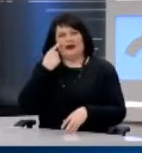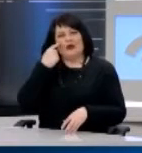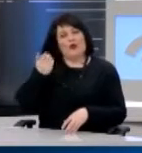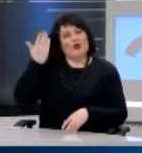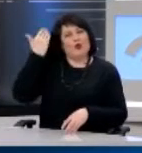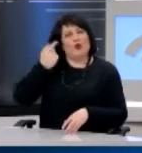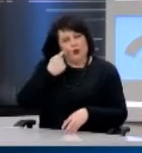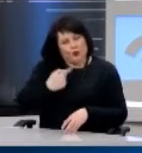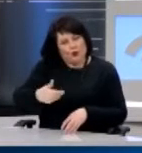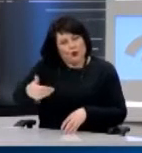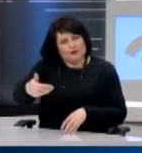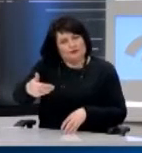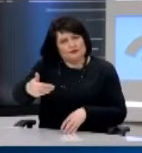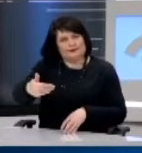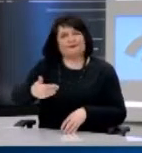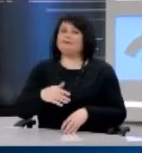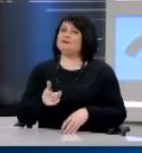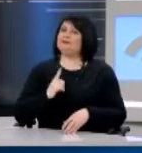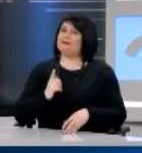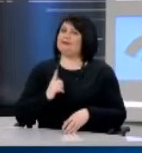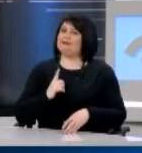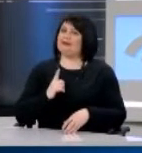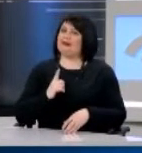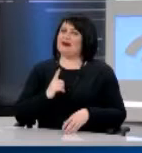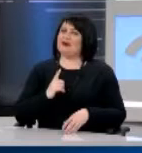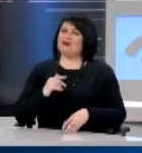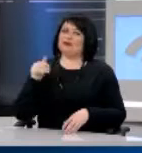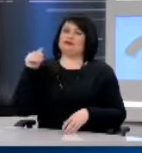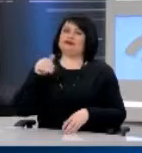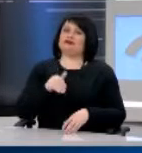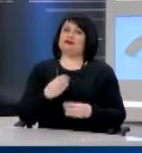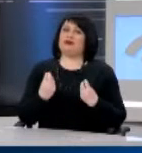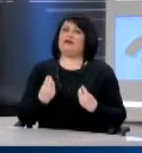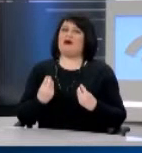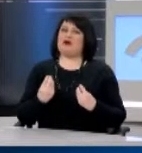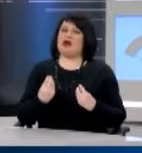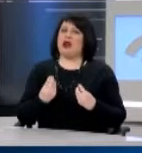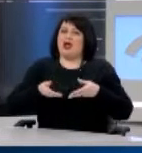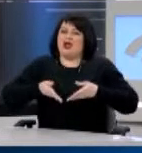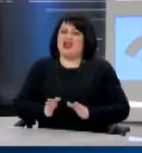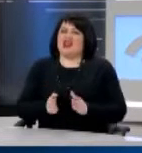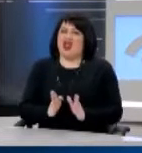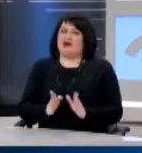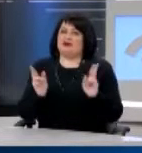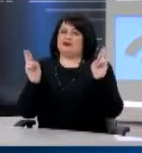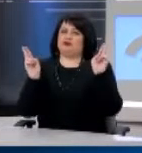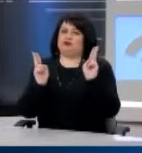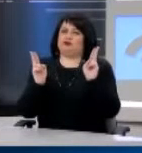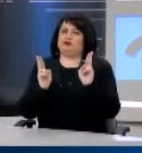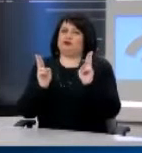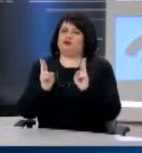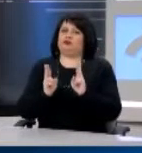πρόβλεψη της επιδείνωσης του προβλήματος λόγω της υπογεννητικότητας.